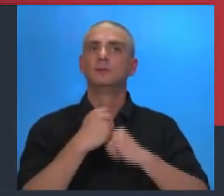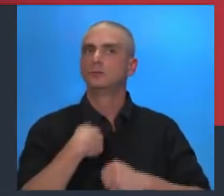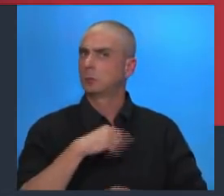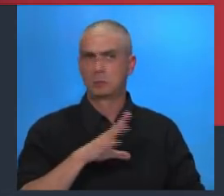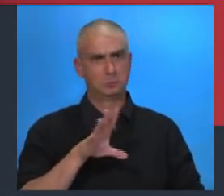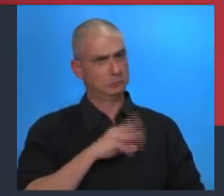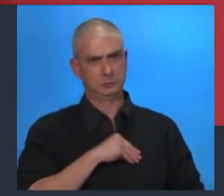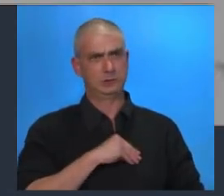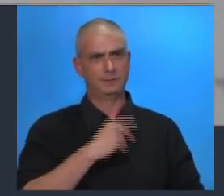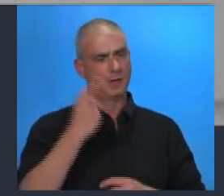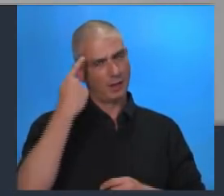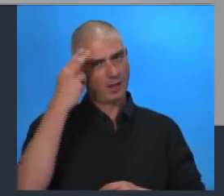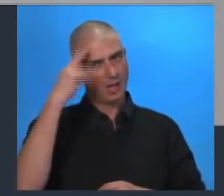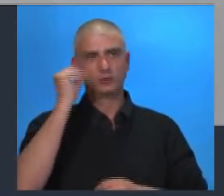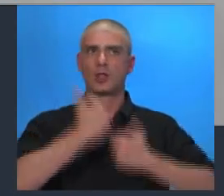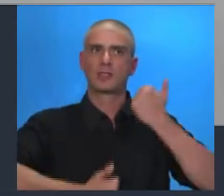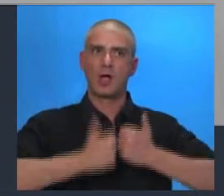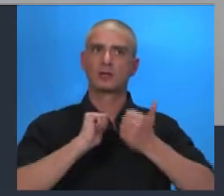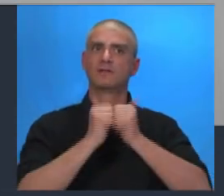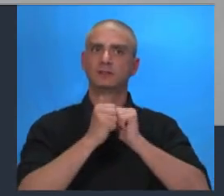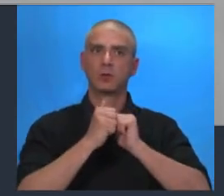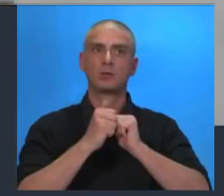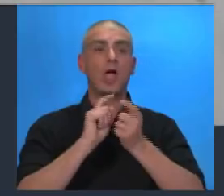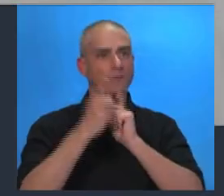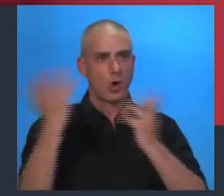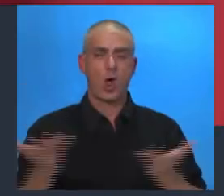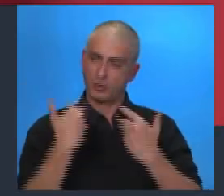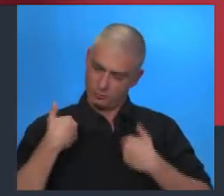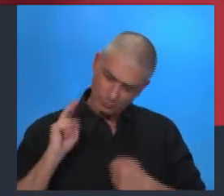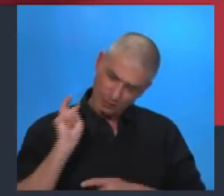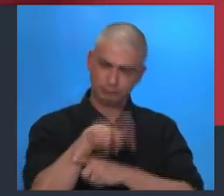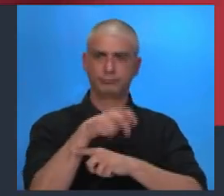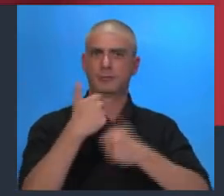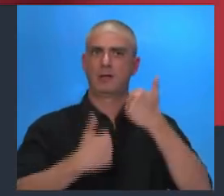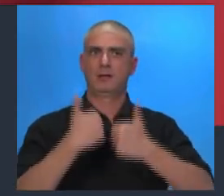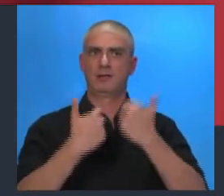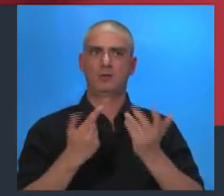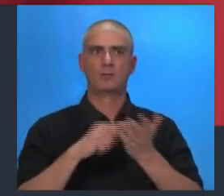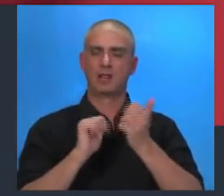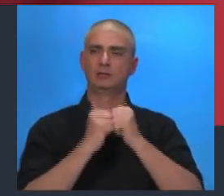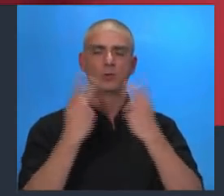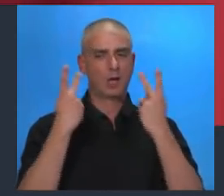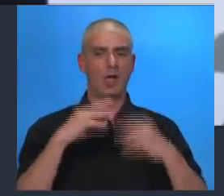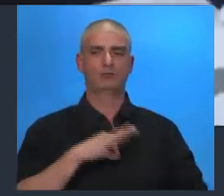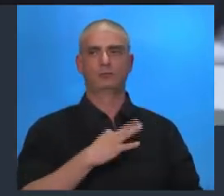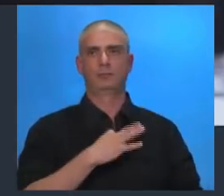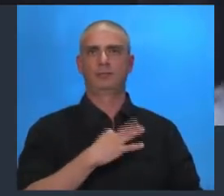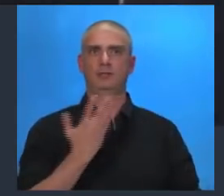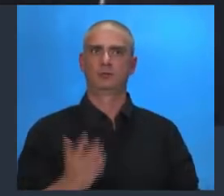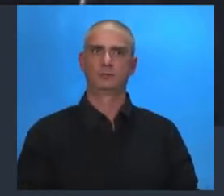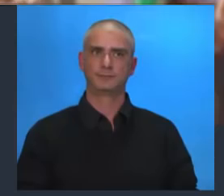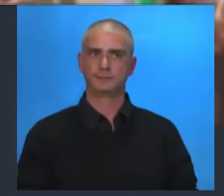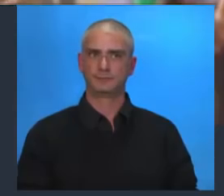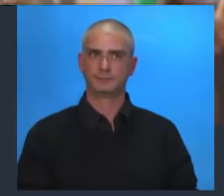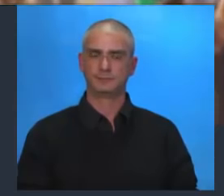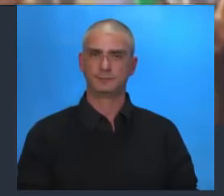فكره السباق او ضد فكره الرياضه بالعكس كانوا مره يشجعوني على هذا الشيء لان الرياضه من شيء جزء من